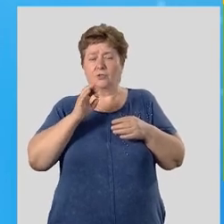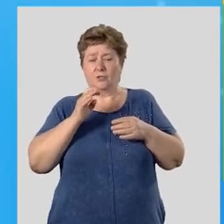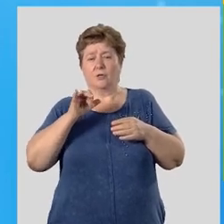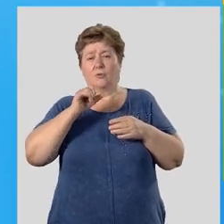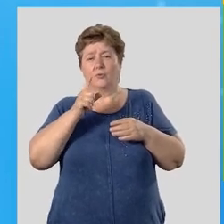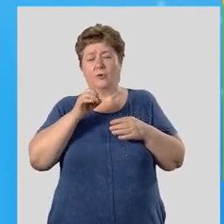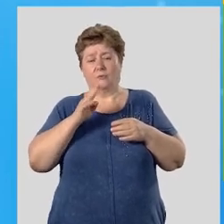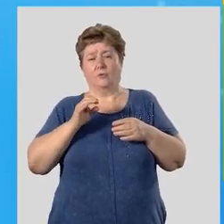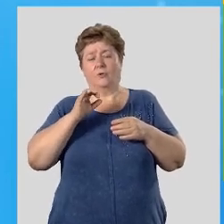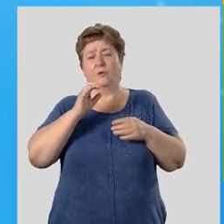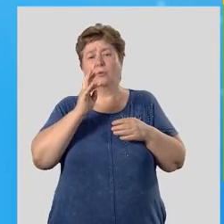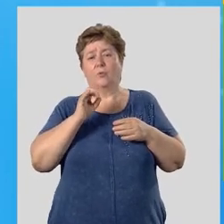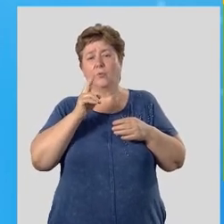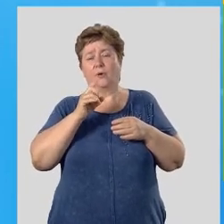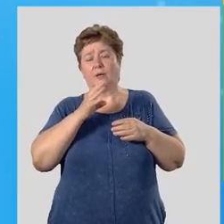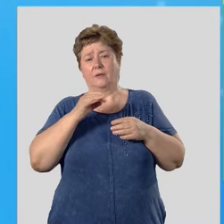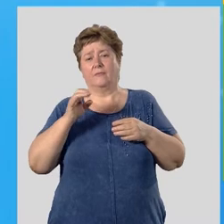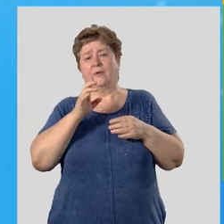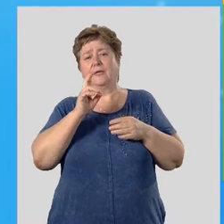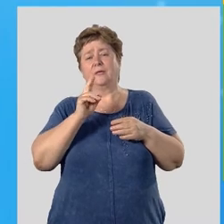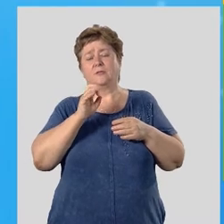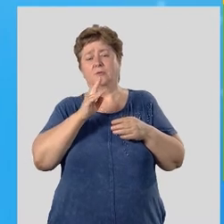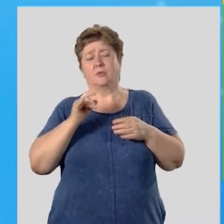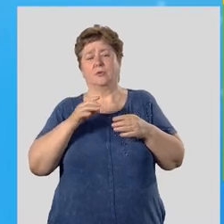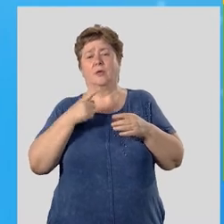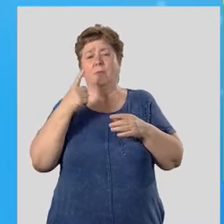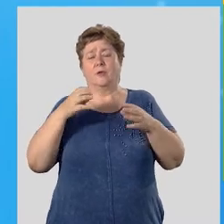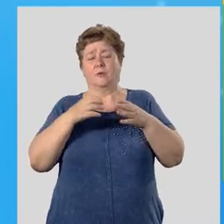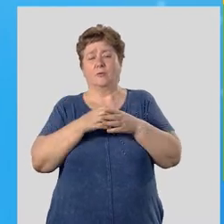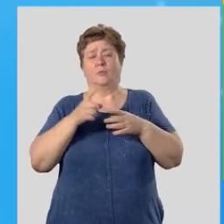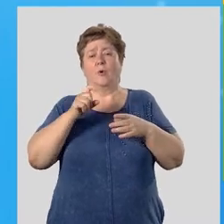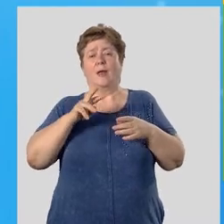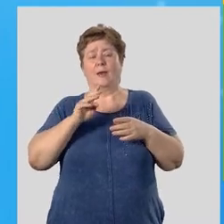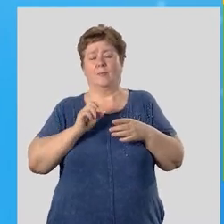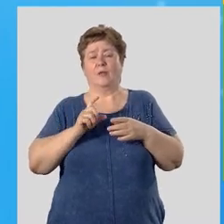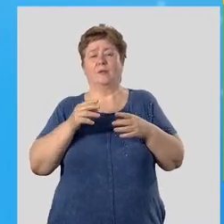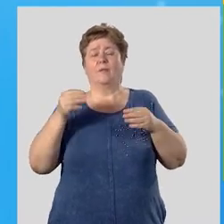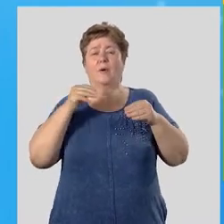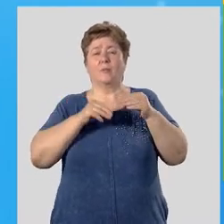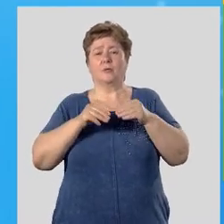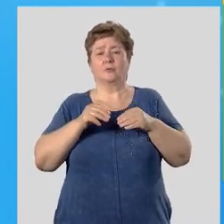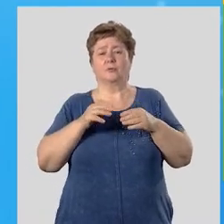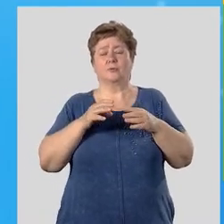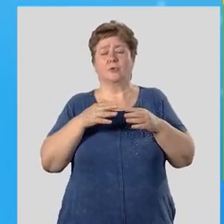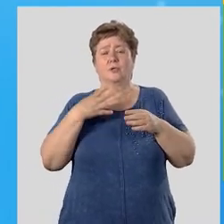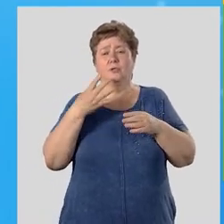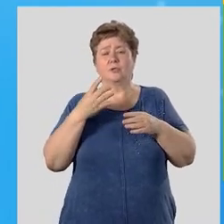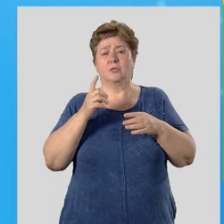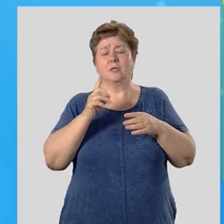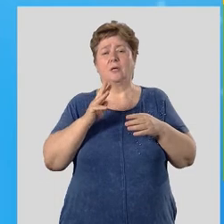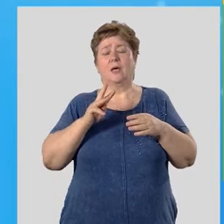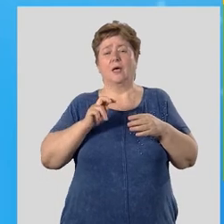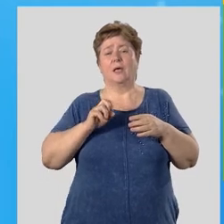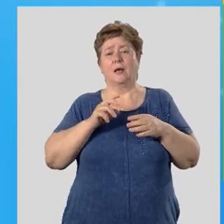и нуклеиновые кислоты. Первую группу элементов образуют основных 4